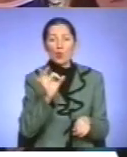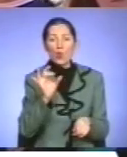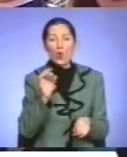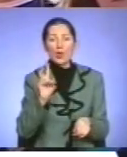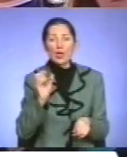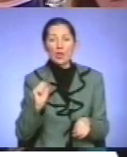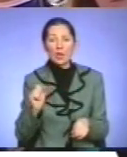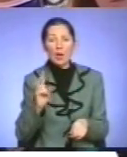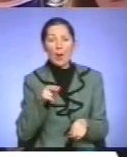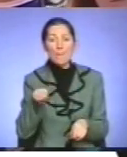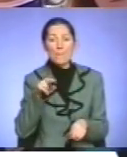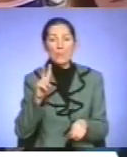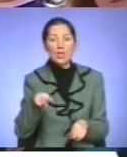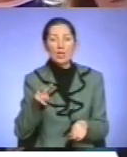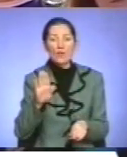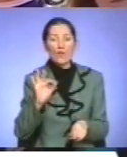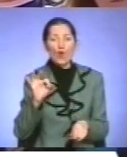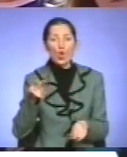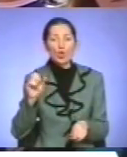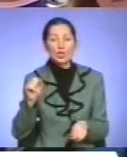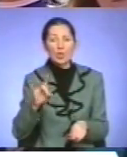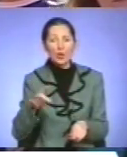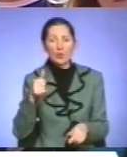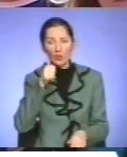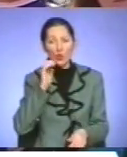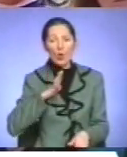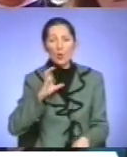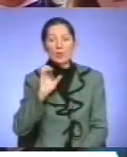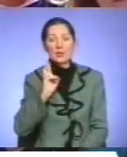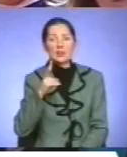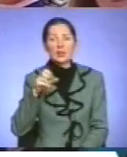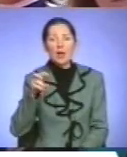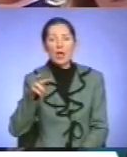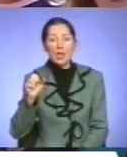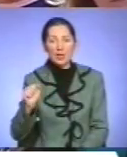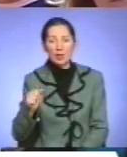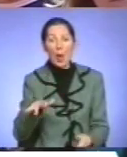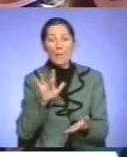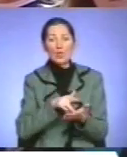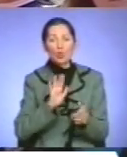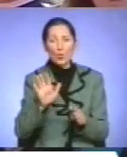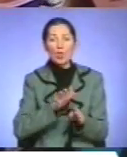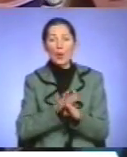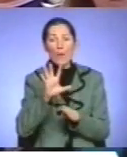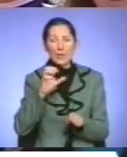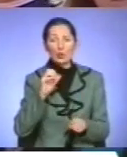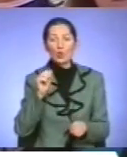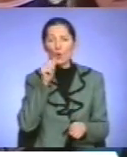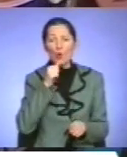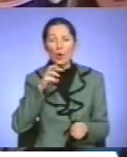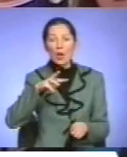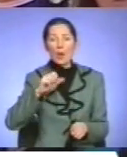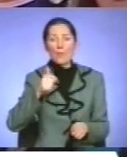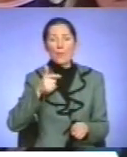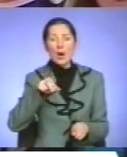Зараз, вчора ми побували в Скалаті, якому місту буде 500 років з магдебурзьким правом, де теж